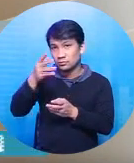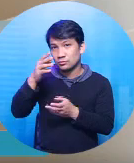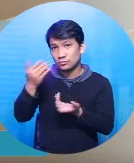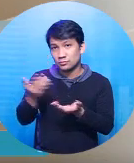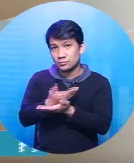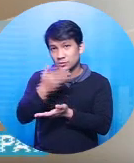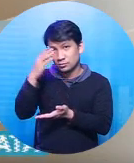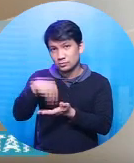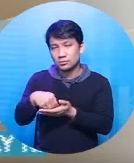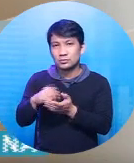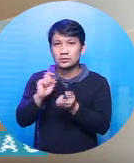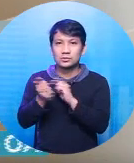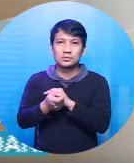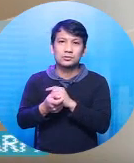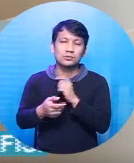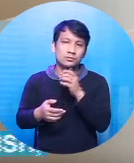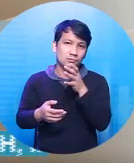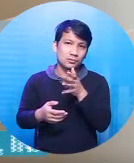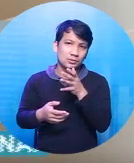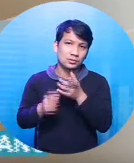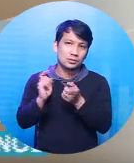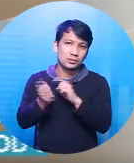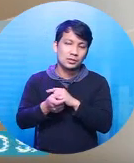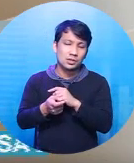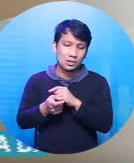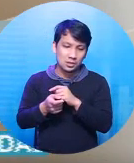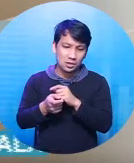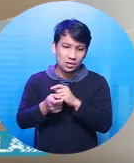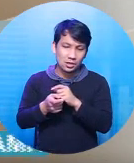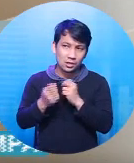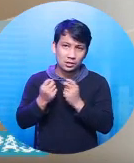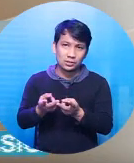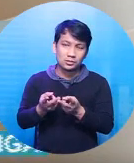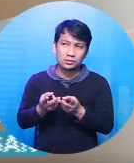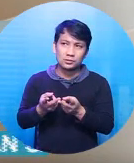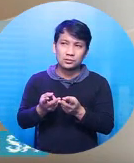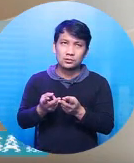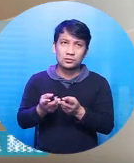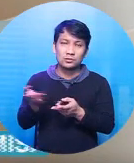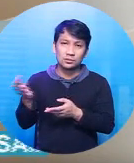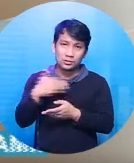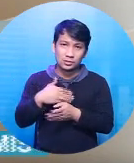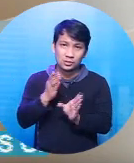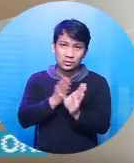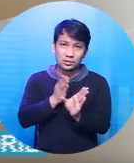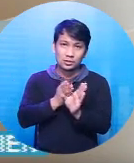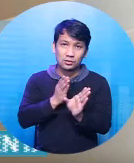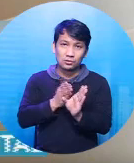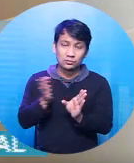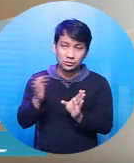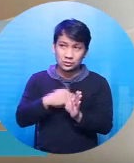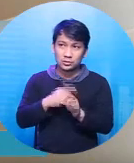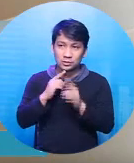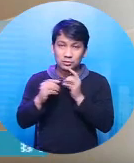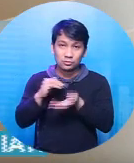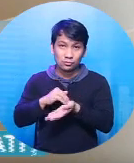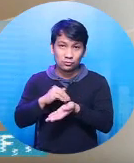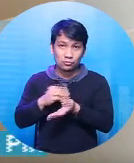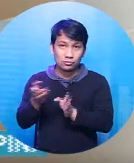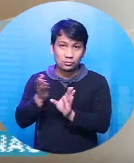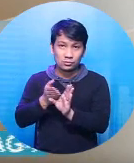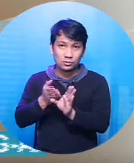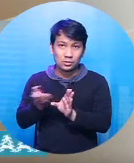sa kanya. Okay. Sige, sandali po, mama. Kakausap po tayo ng isang psychologist, ano po,